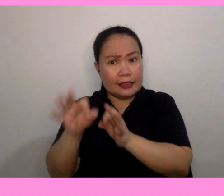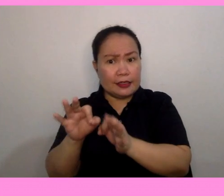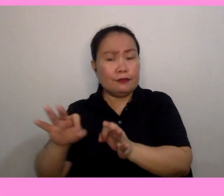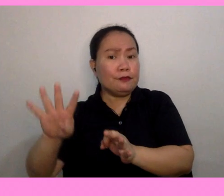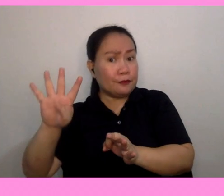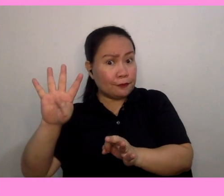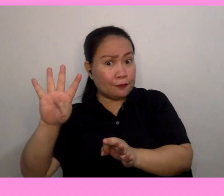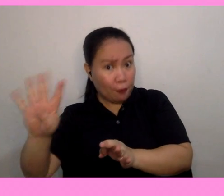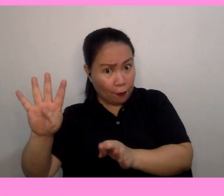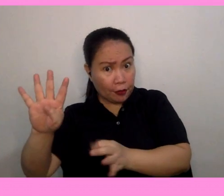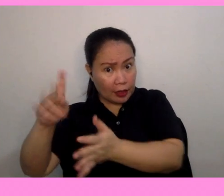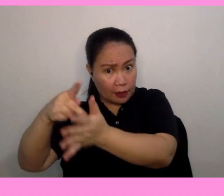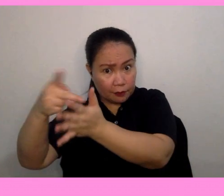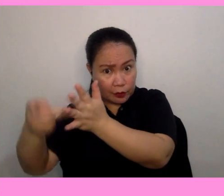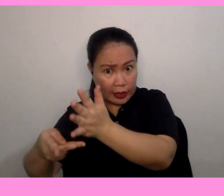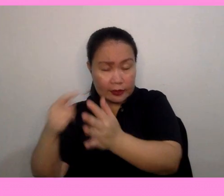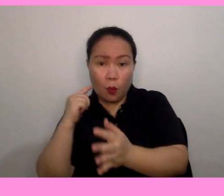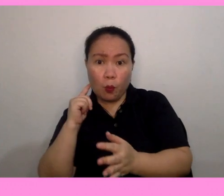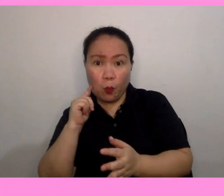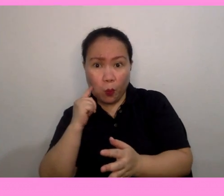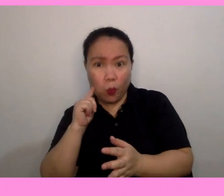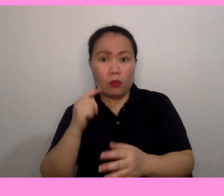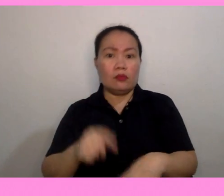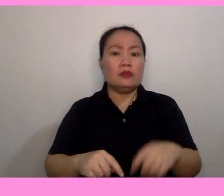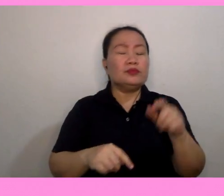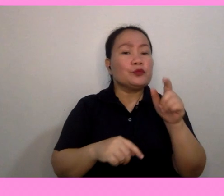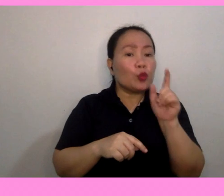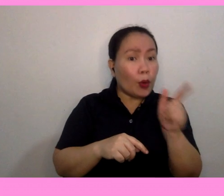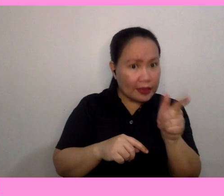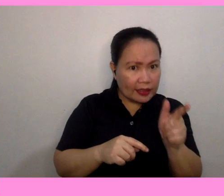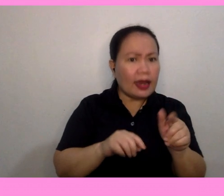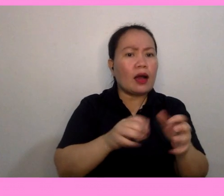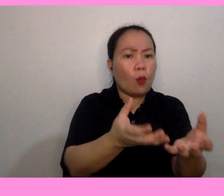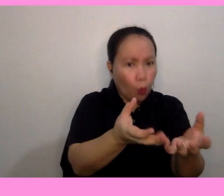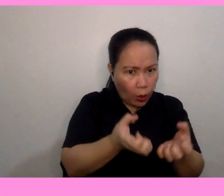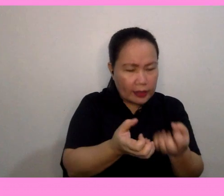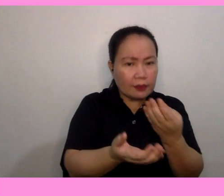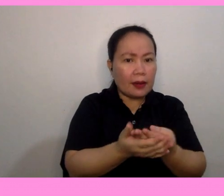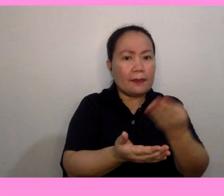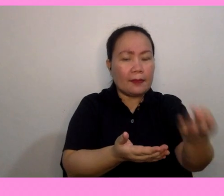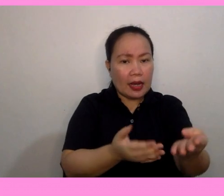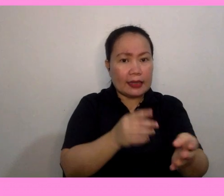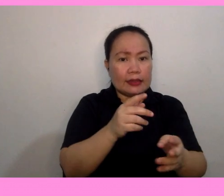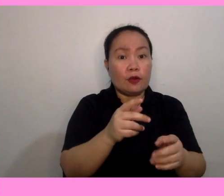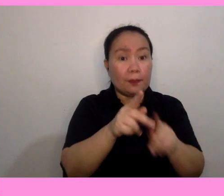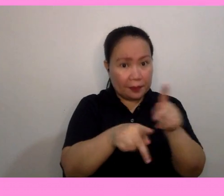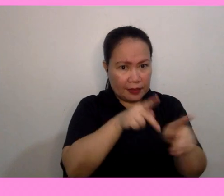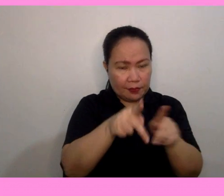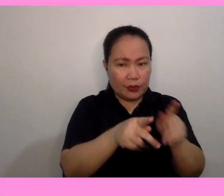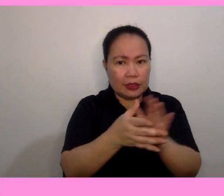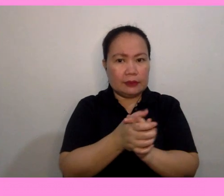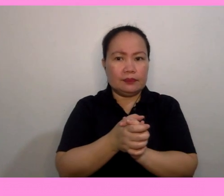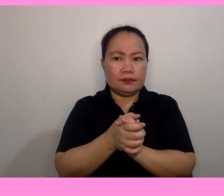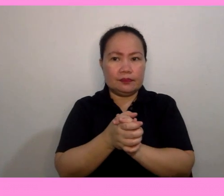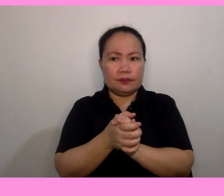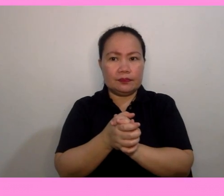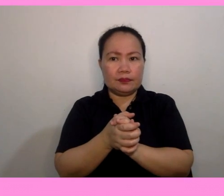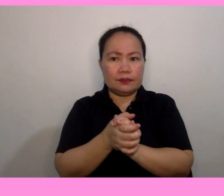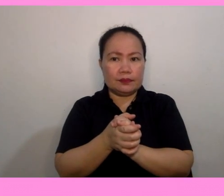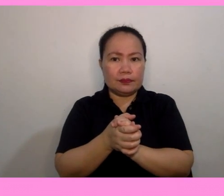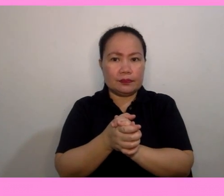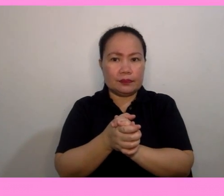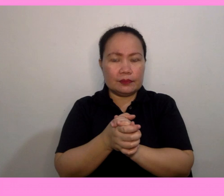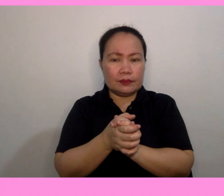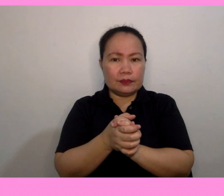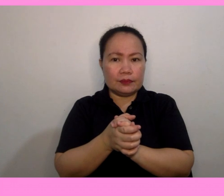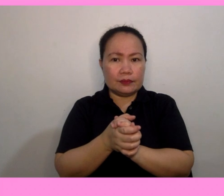presyo ay 4 piso, 20 ang dami ng candy na gusto at handang bilhin ng mamimili.